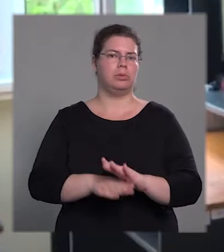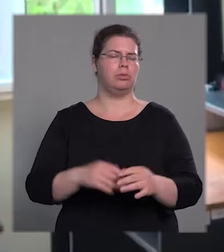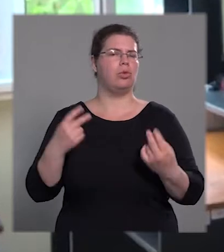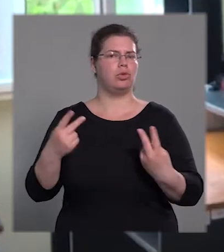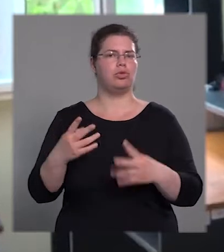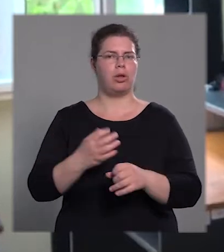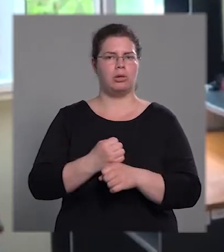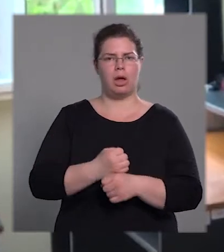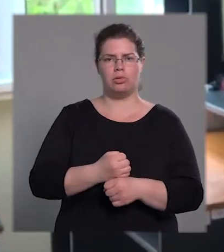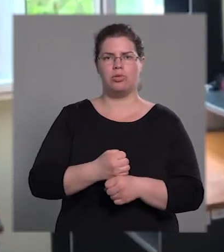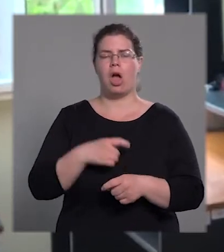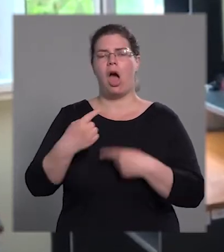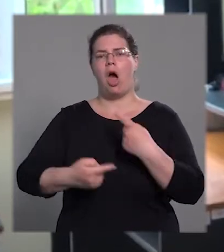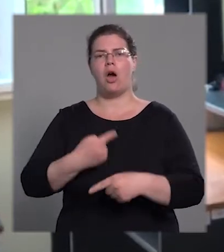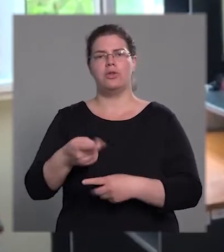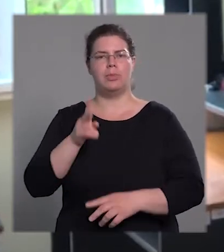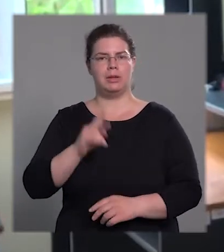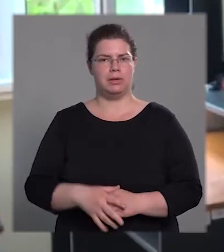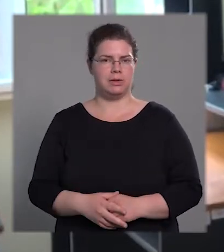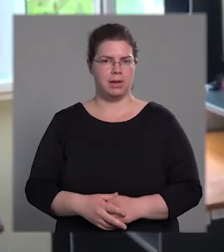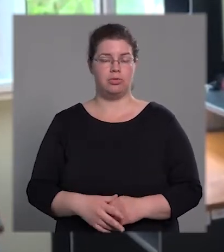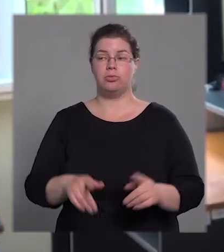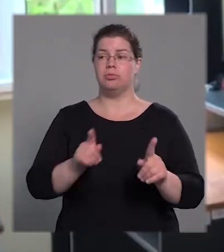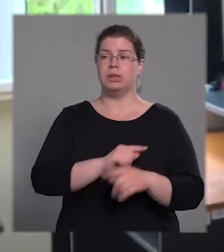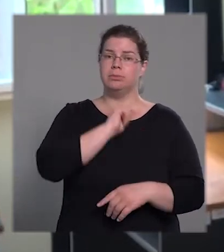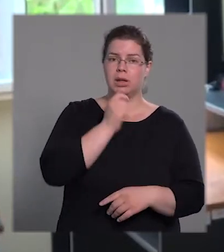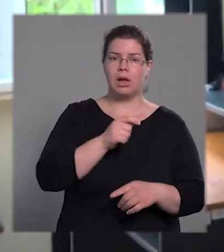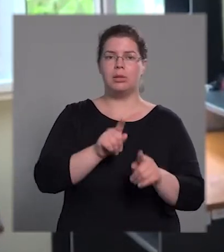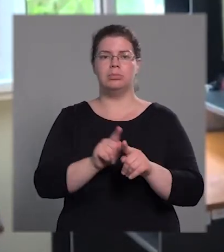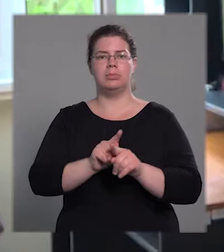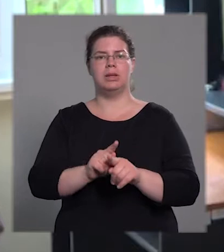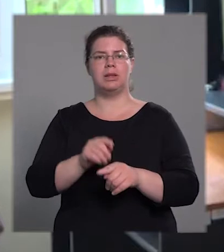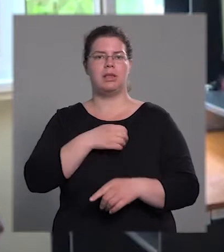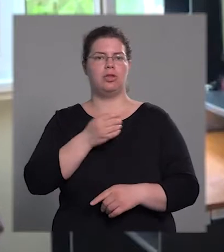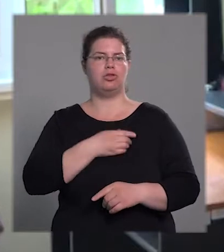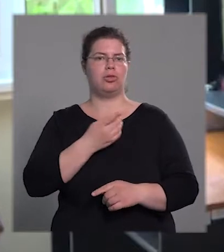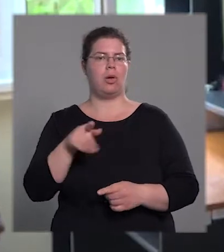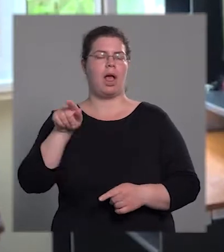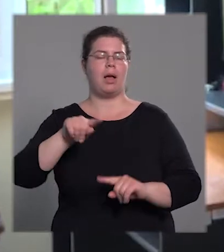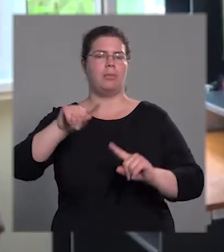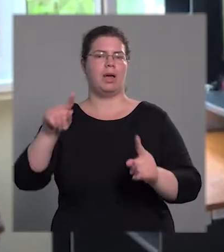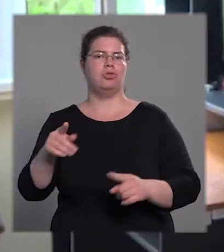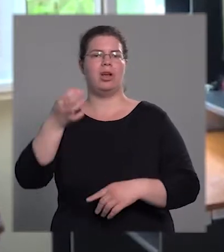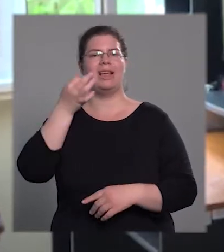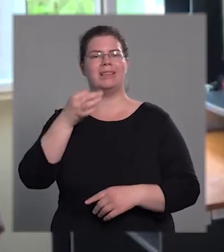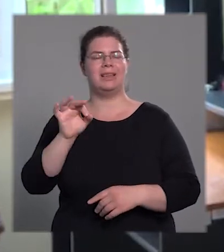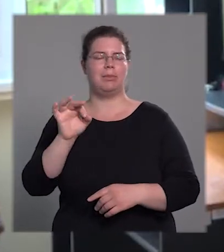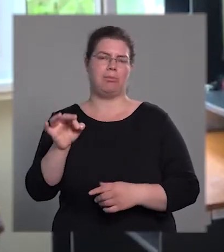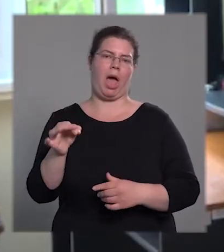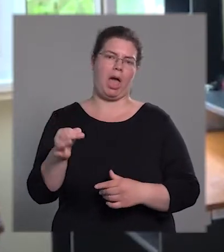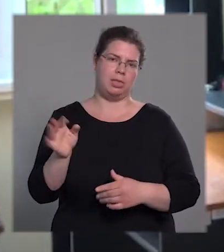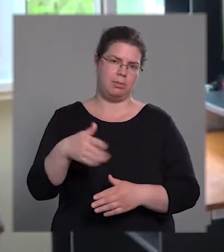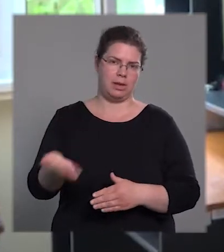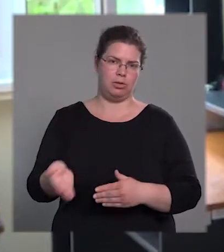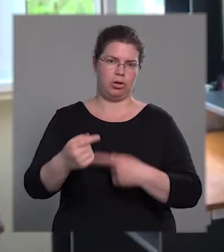hagyományőrzést az iskolában, mind magyar és mind az iskolánk másik profil német nemzetiségi hagyományok ápolásában,